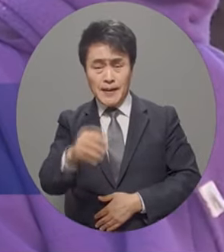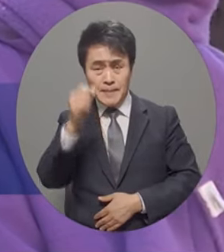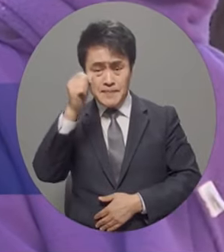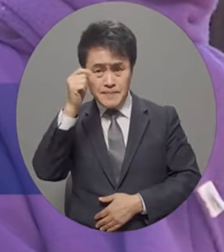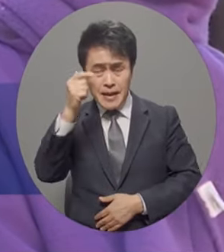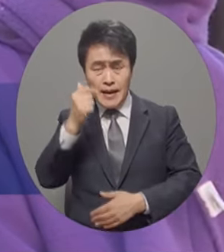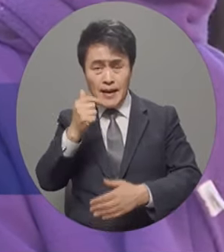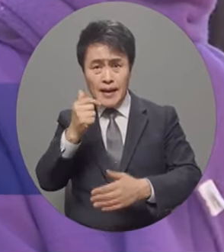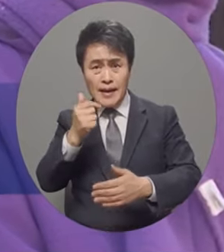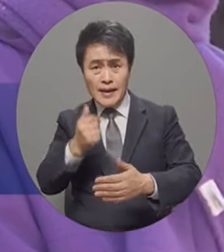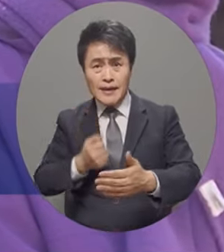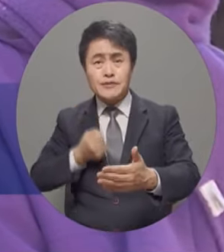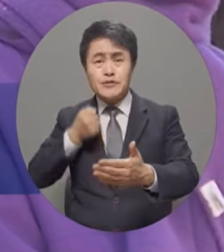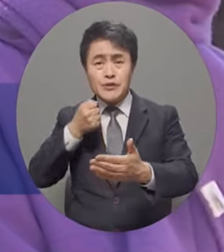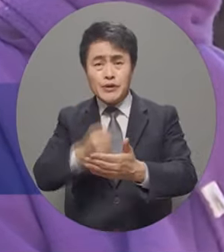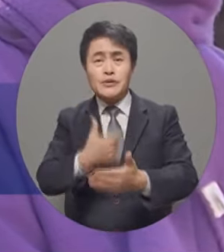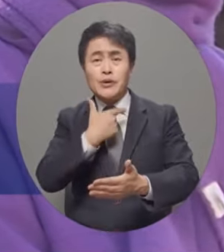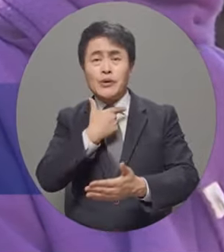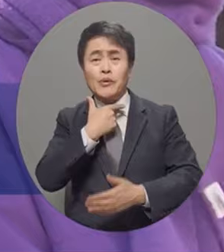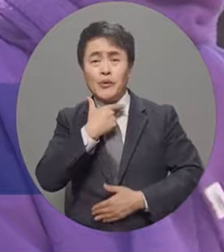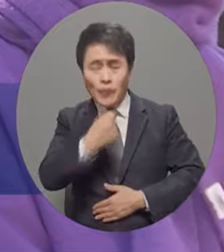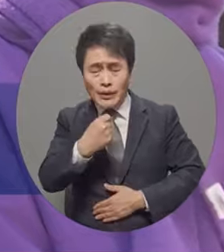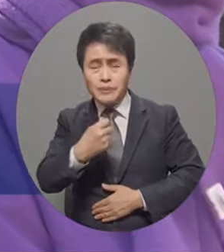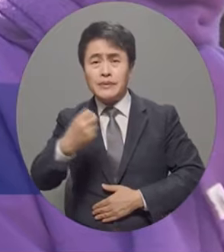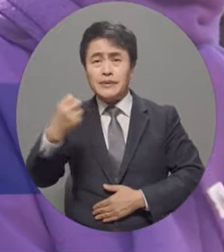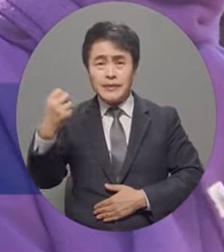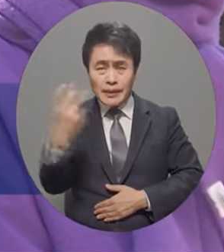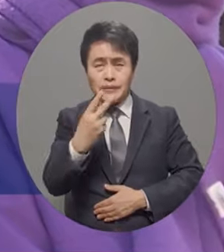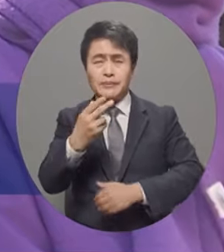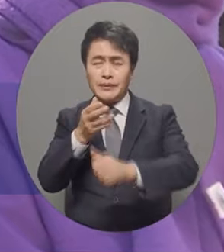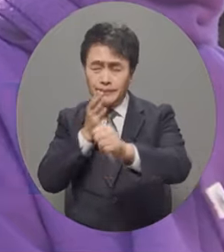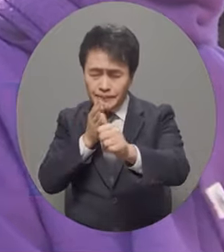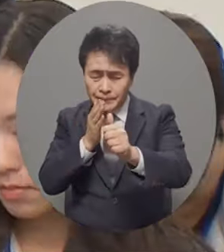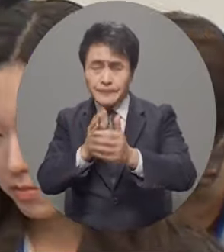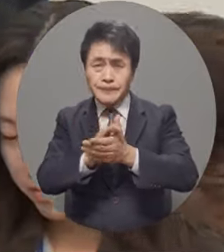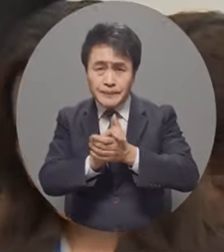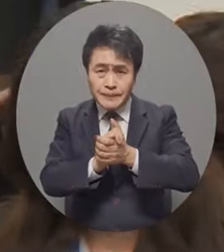해주시길 다시 한번 간절히 부탁드립니다.